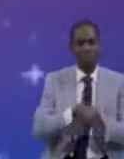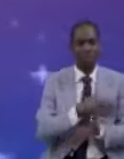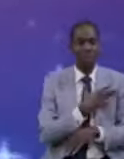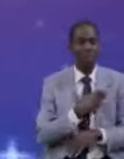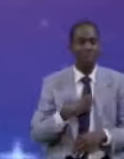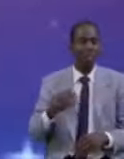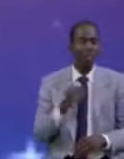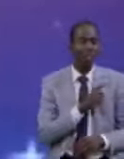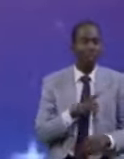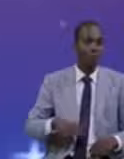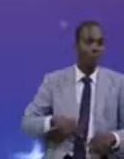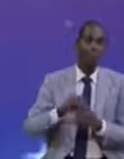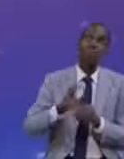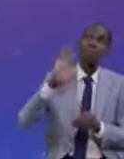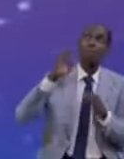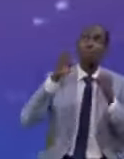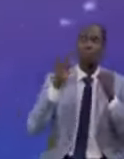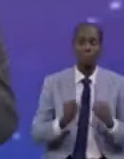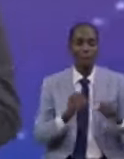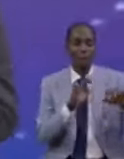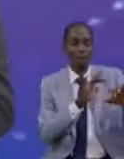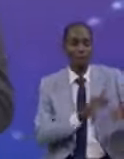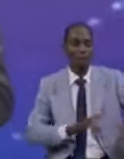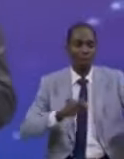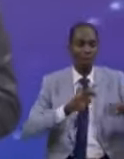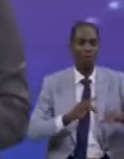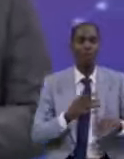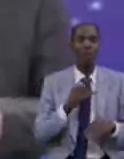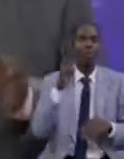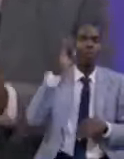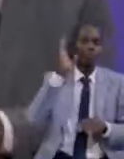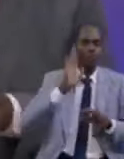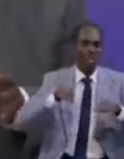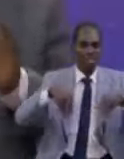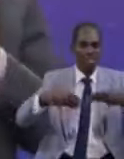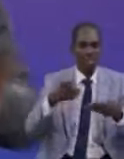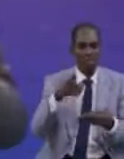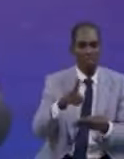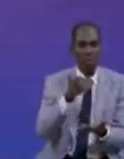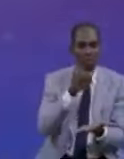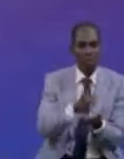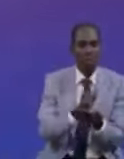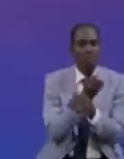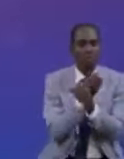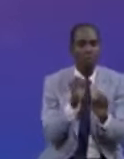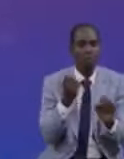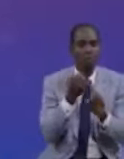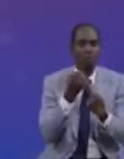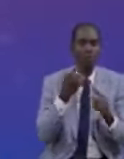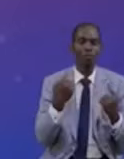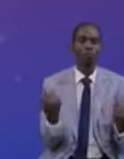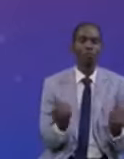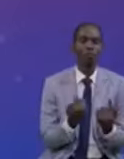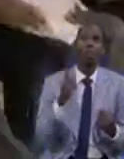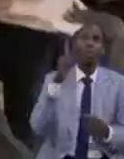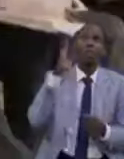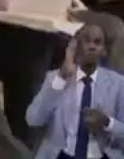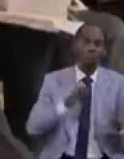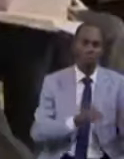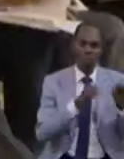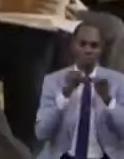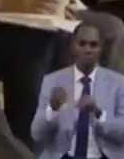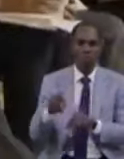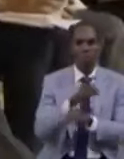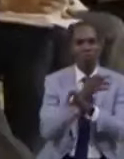sa miséricorde dans sa compassion il te donnera ce salut du péché il va t'affranchir